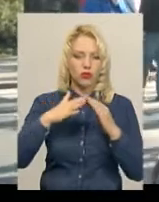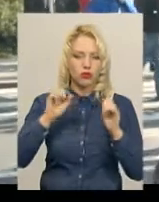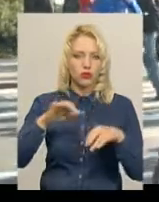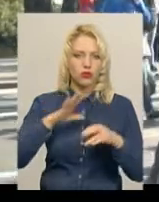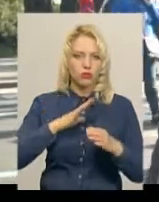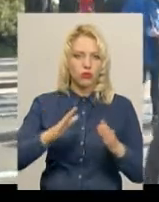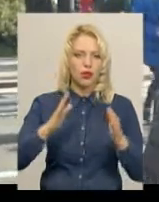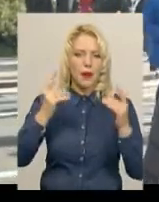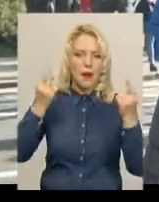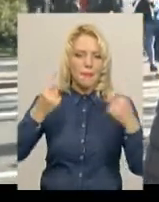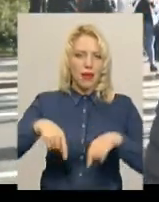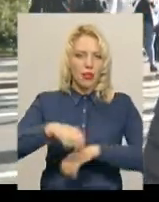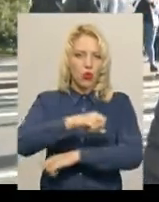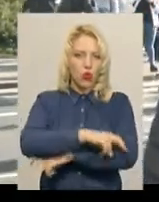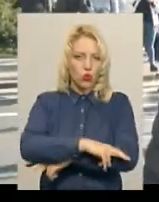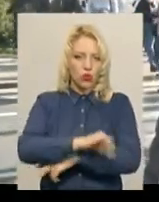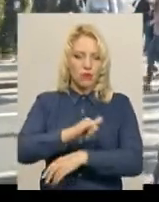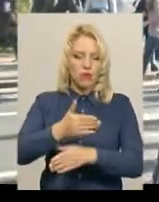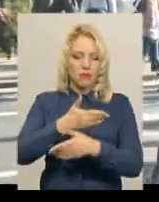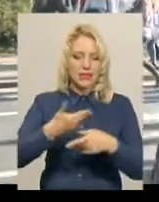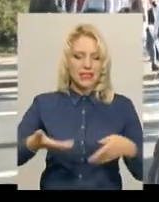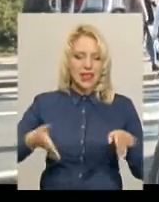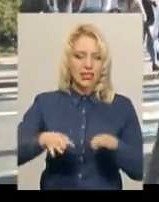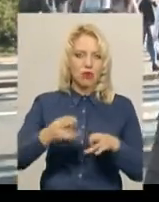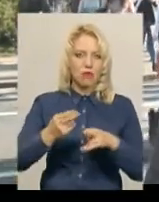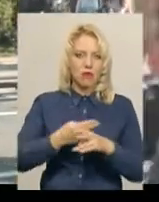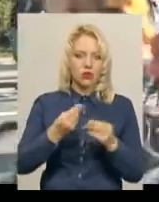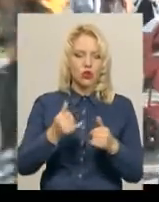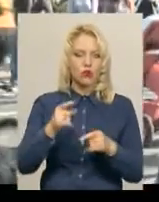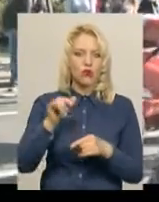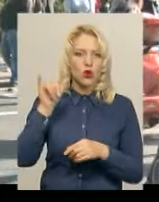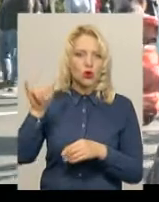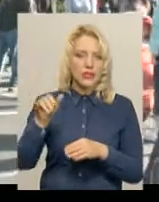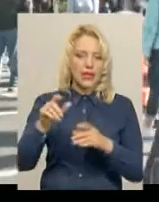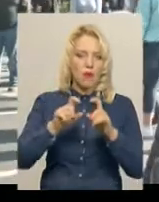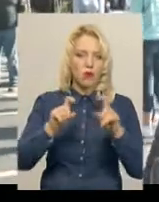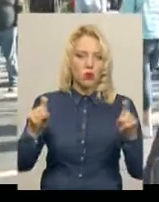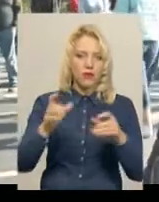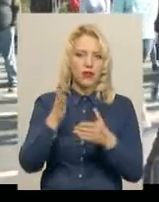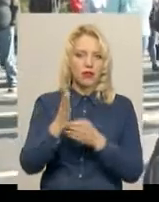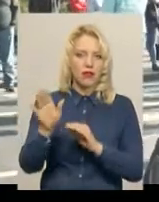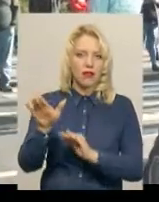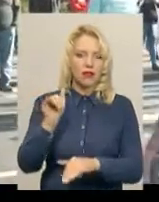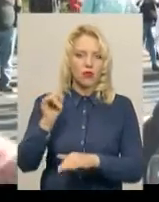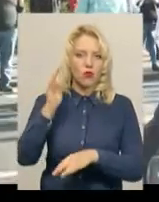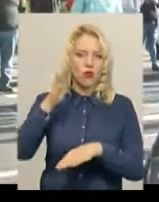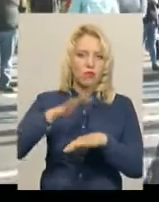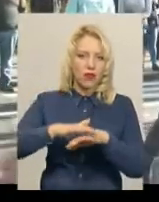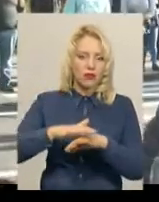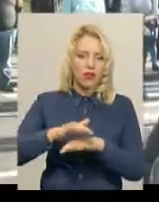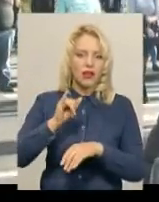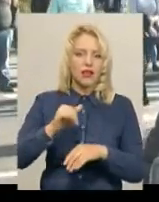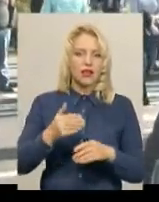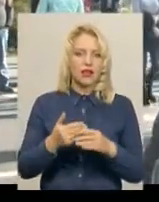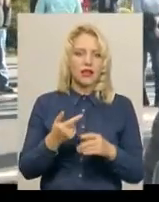цілком можливо ми залишимось без грошей. Бо у забудовника є кредити у банках і перед податковою. Ми звертались до мера. При